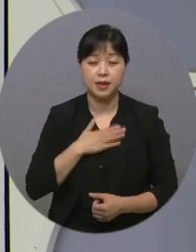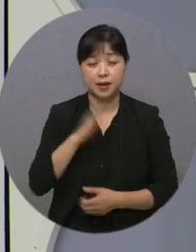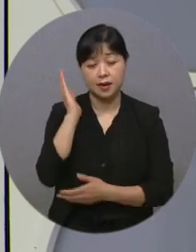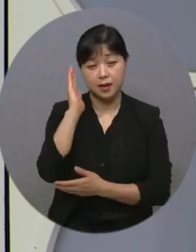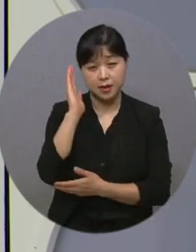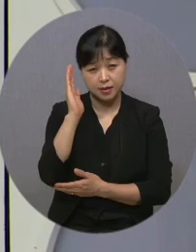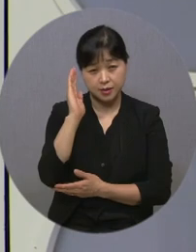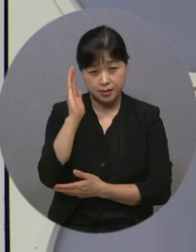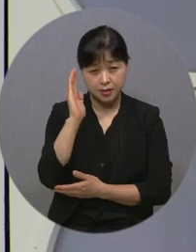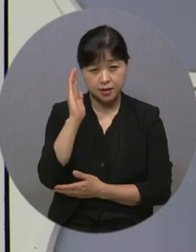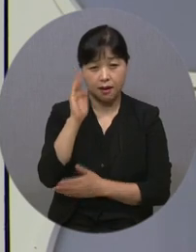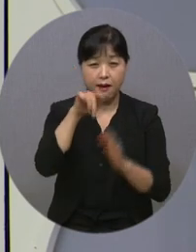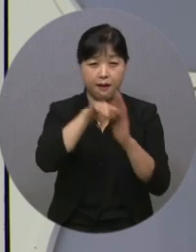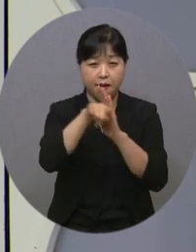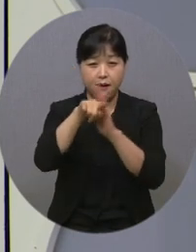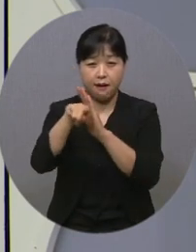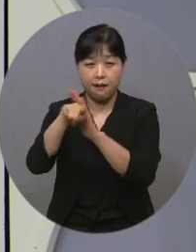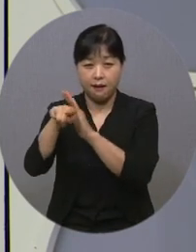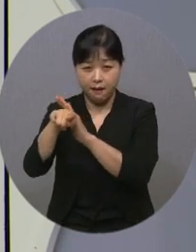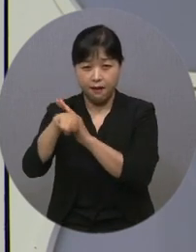다닌 곳은